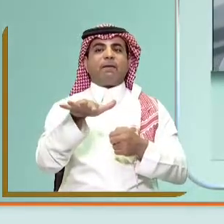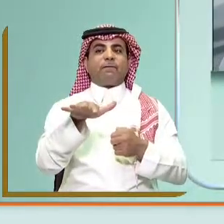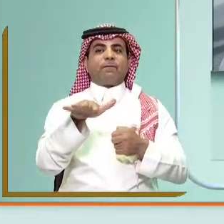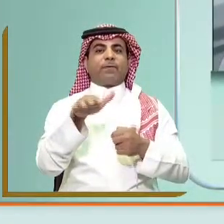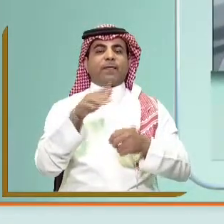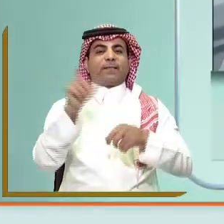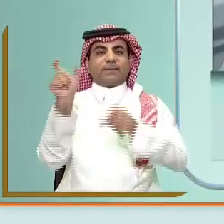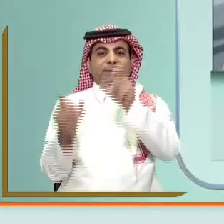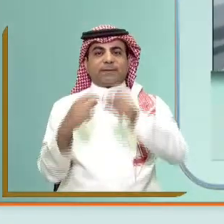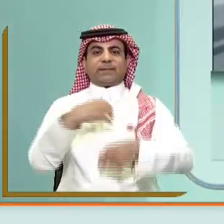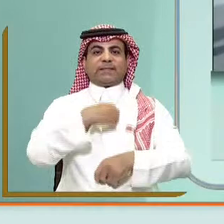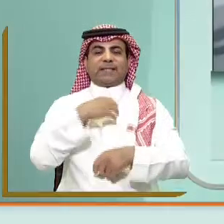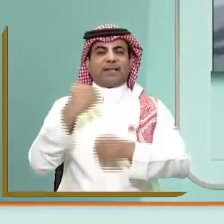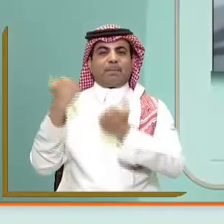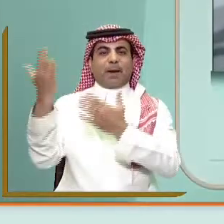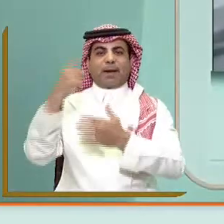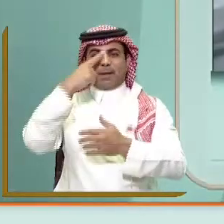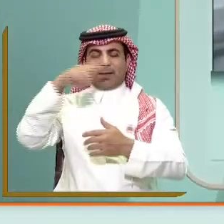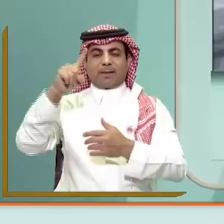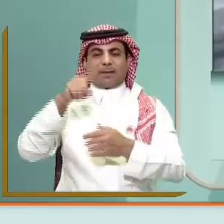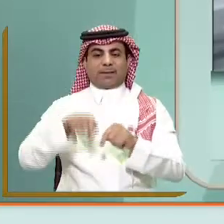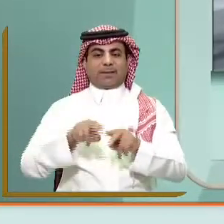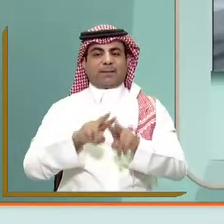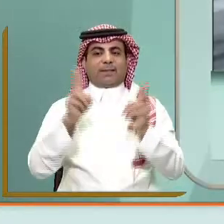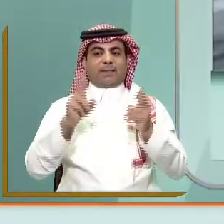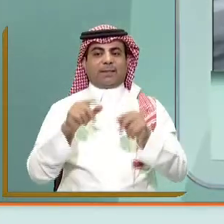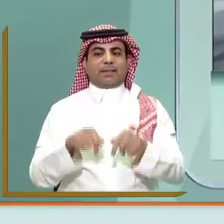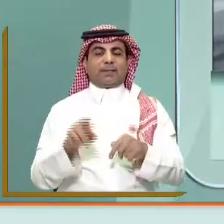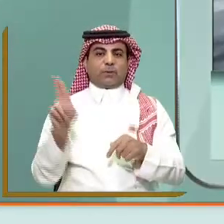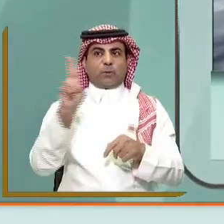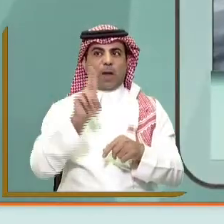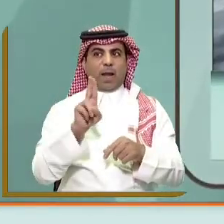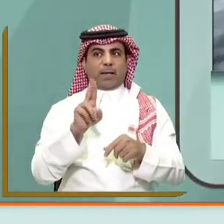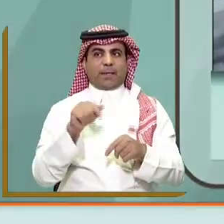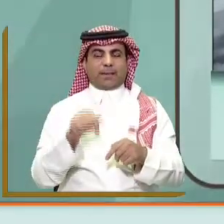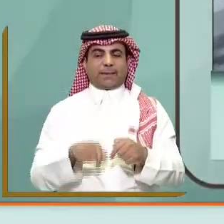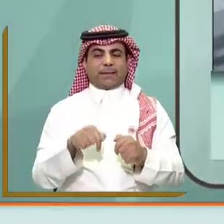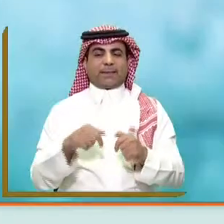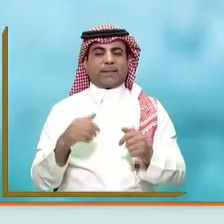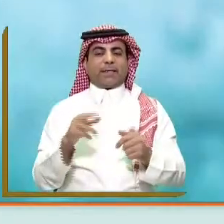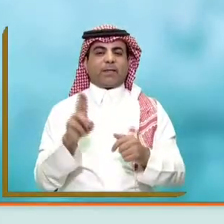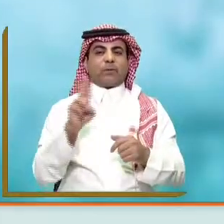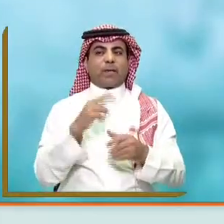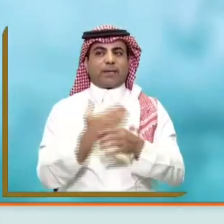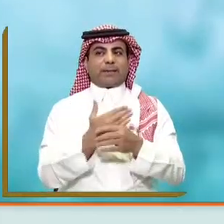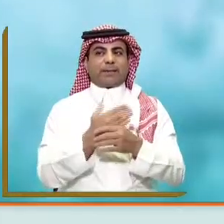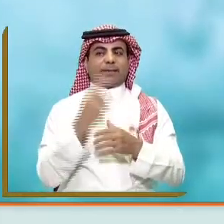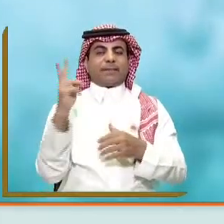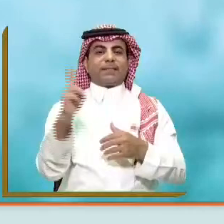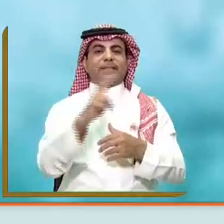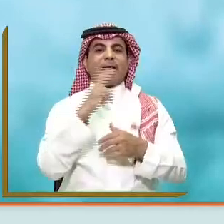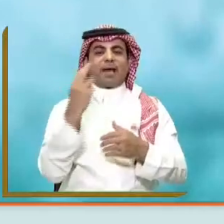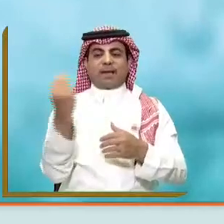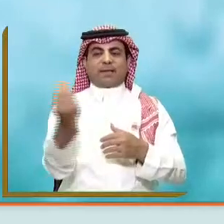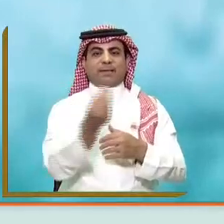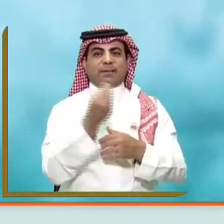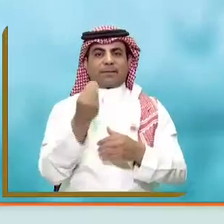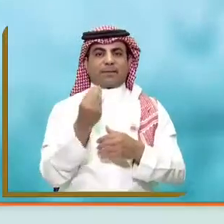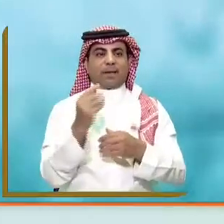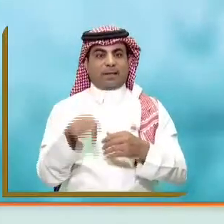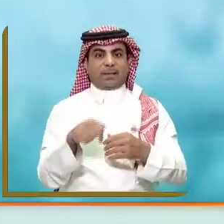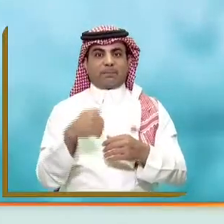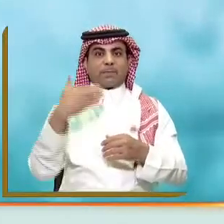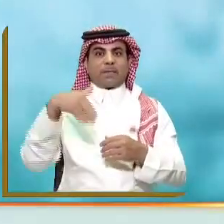العاملة التايلندية اللي يشكلون بدون شك. لكن الآن سيد بندر، يعني كيف يمكن لنا بعد هذه الزيارة أن نحقق